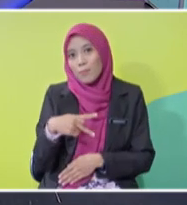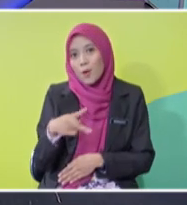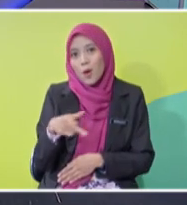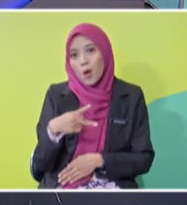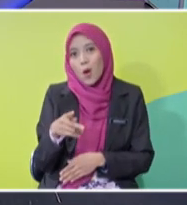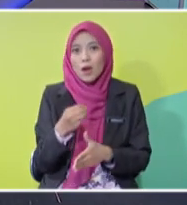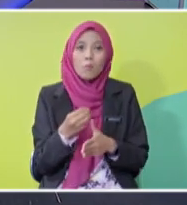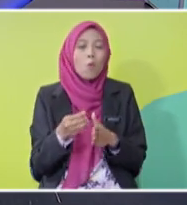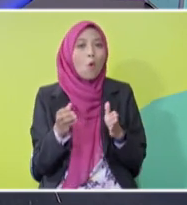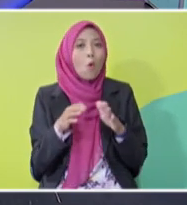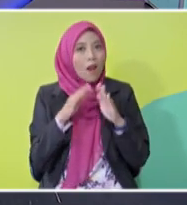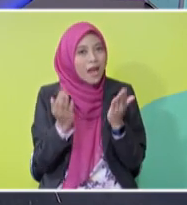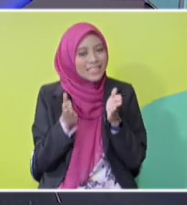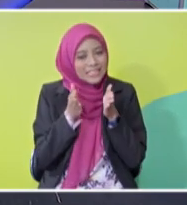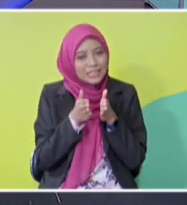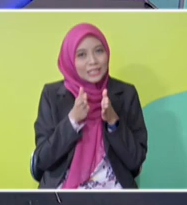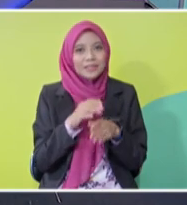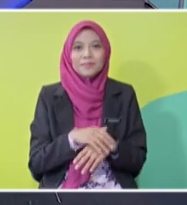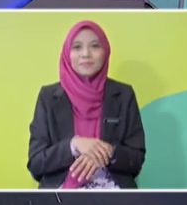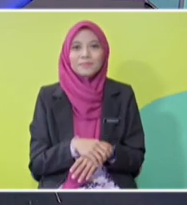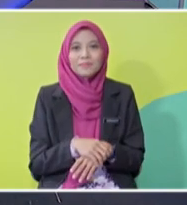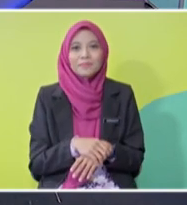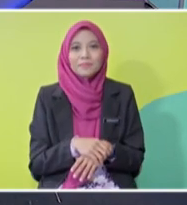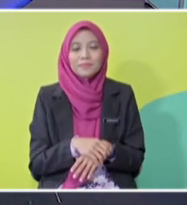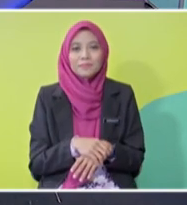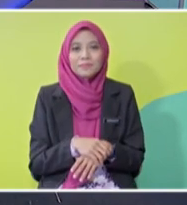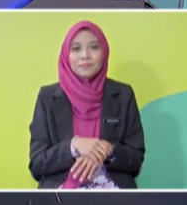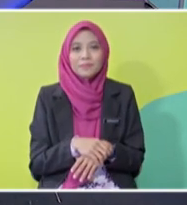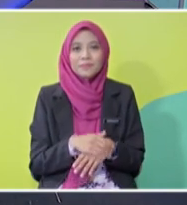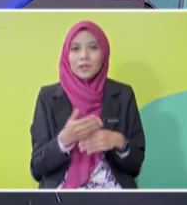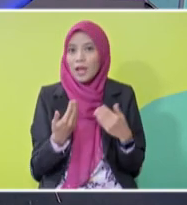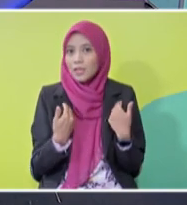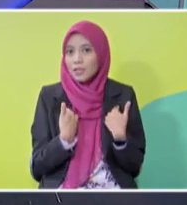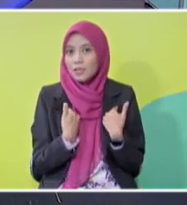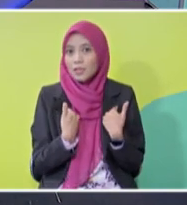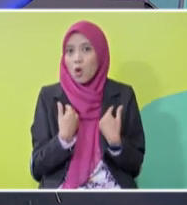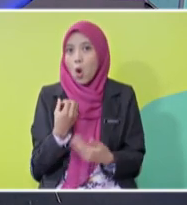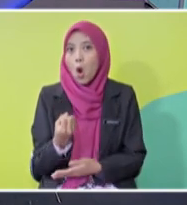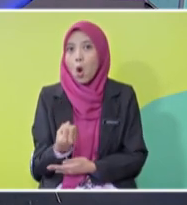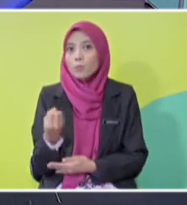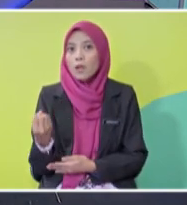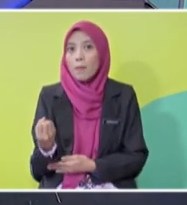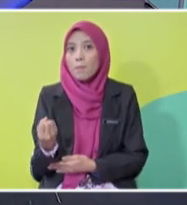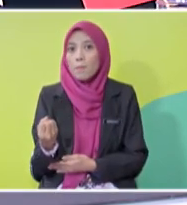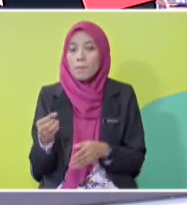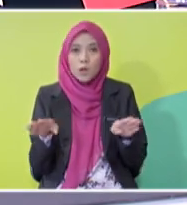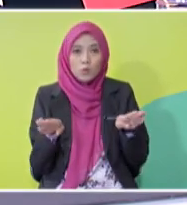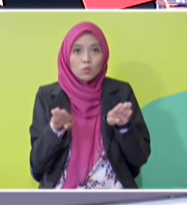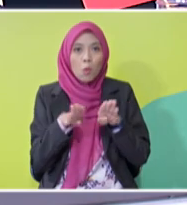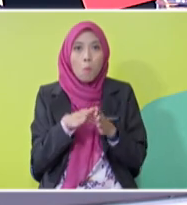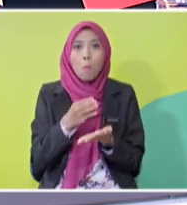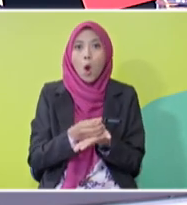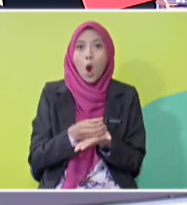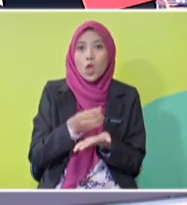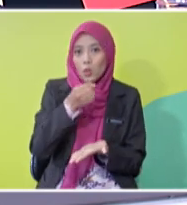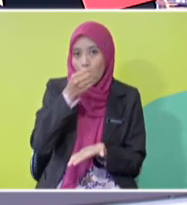kecil oke yang seterusnya kita ada objek penutup betul